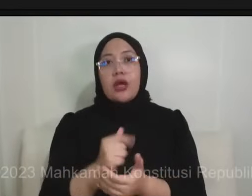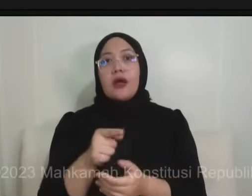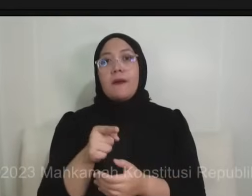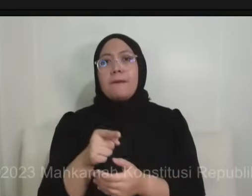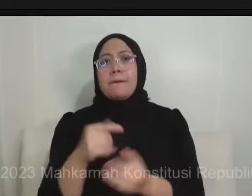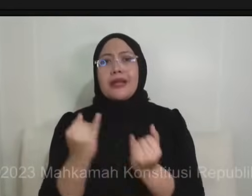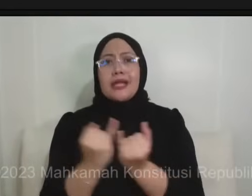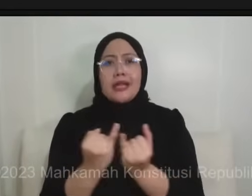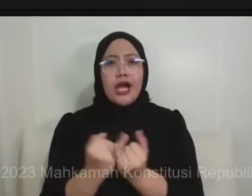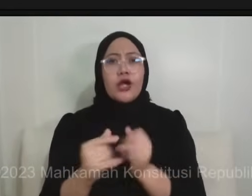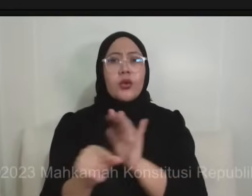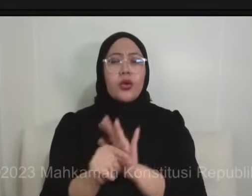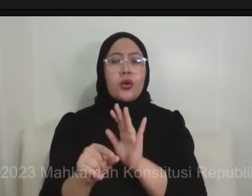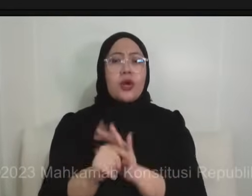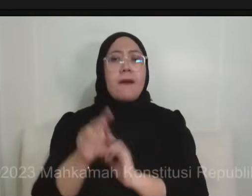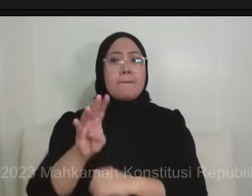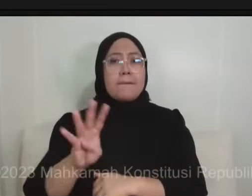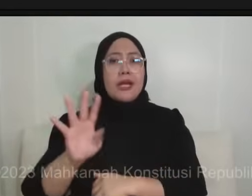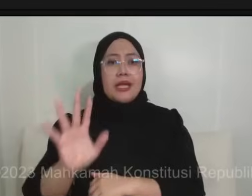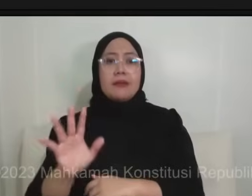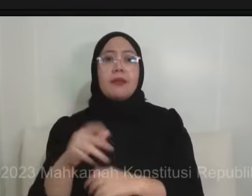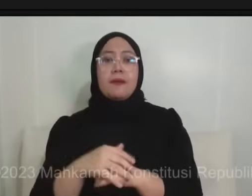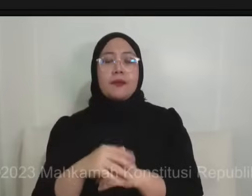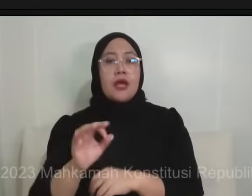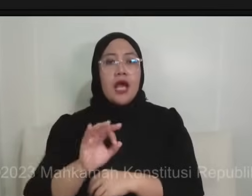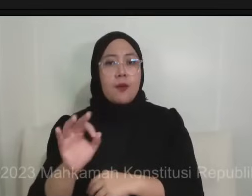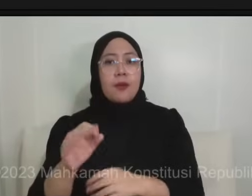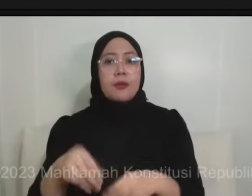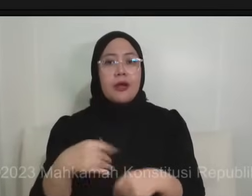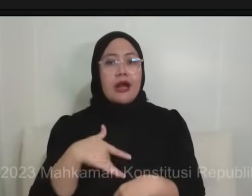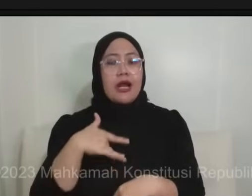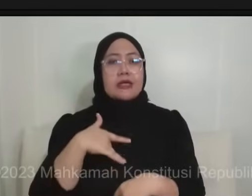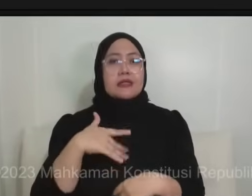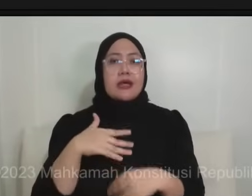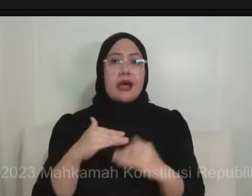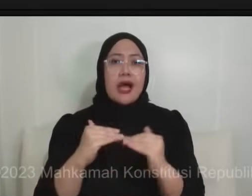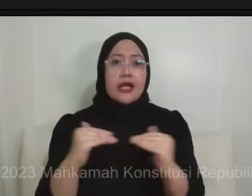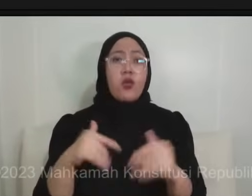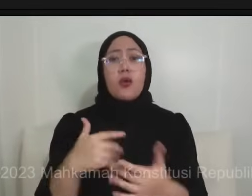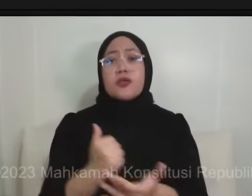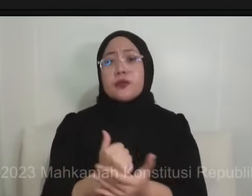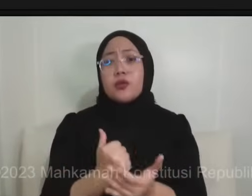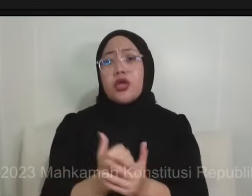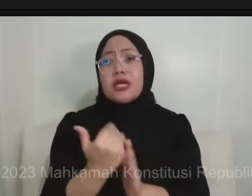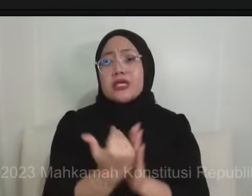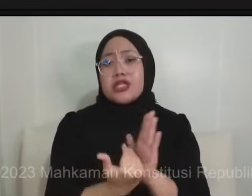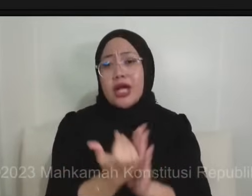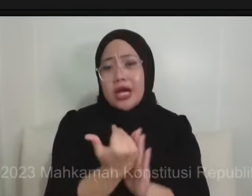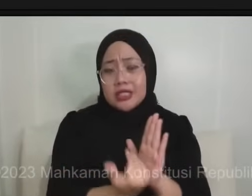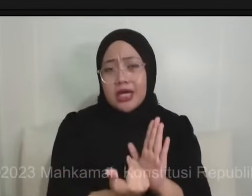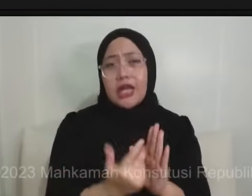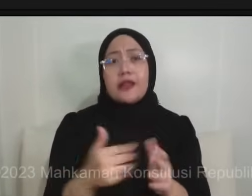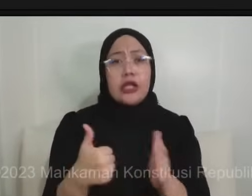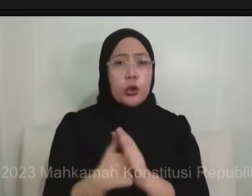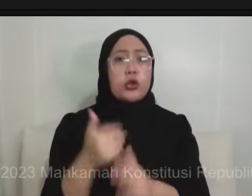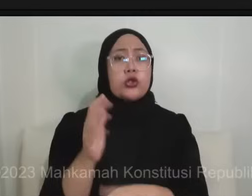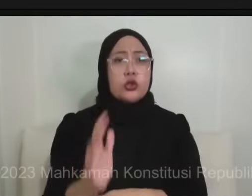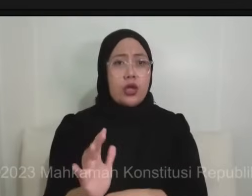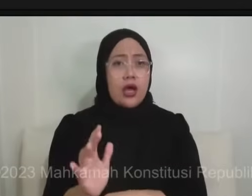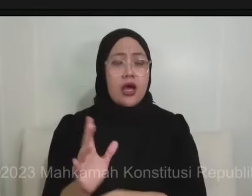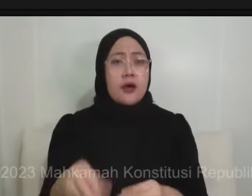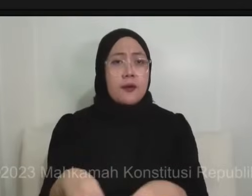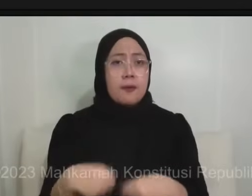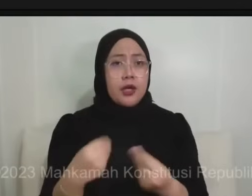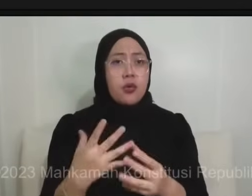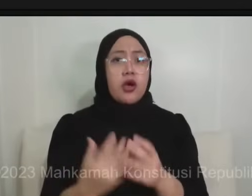1925 tidak meni rasa keadilan meskipun rumusannya memenuhi syarat prosedural menimbulkan problematika